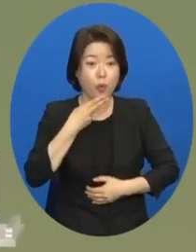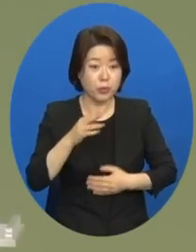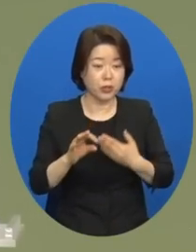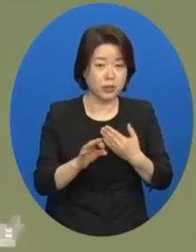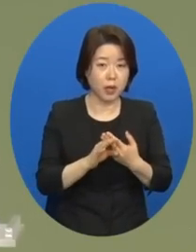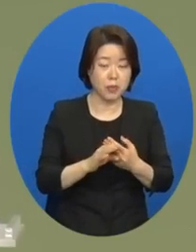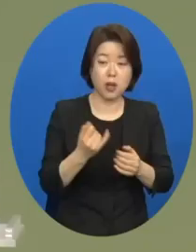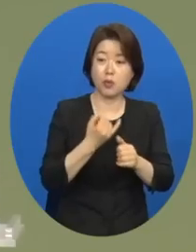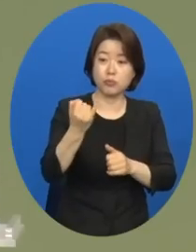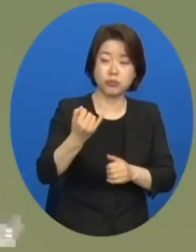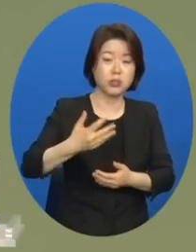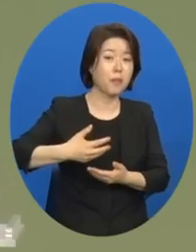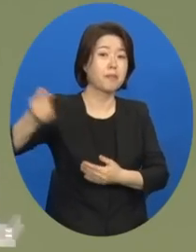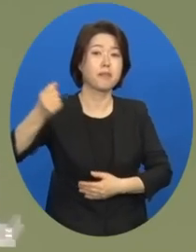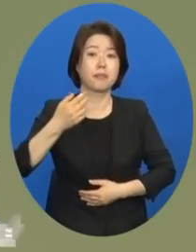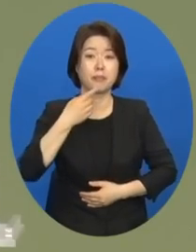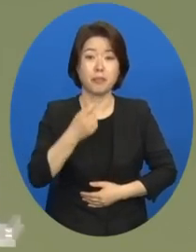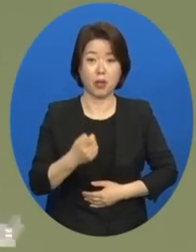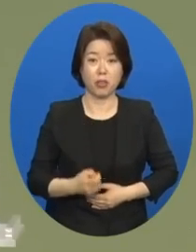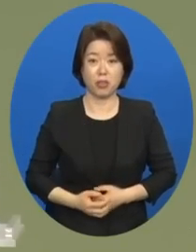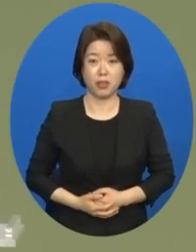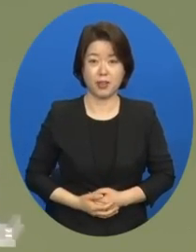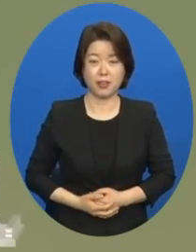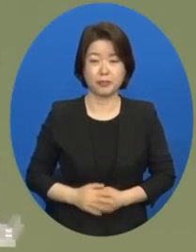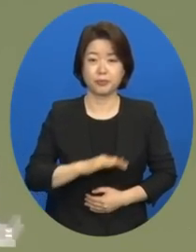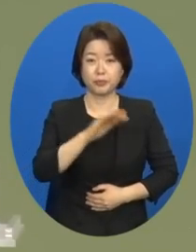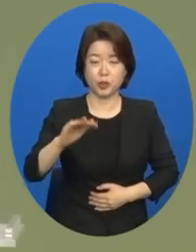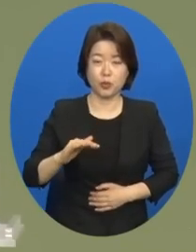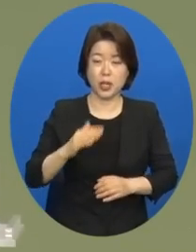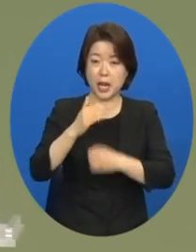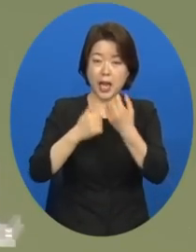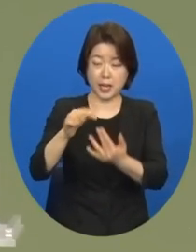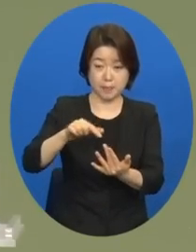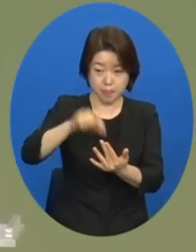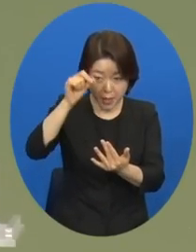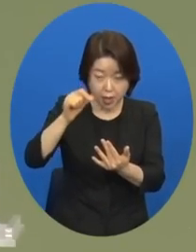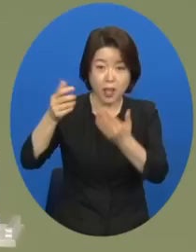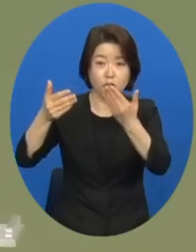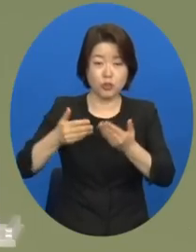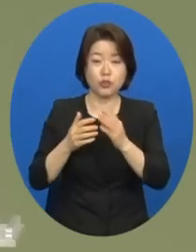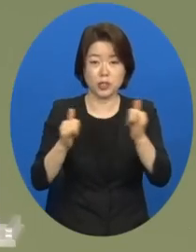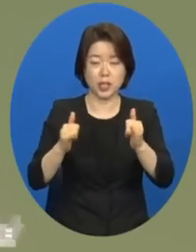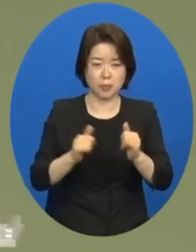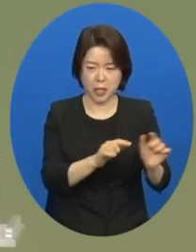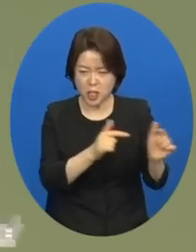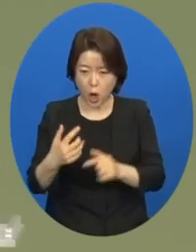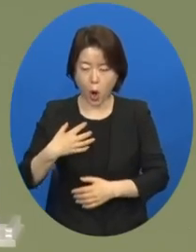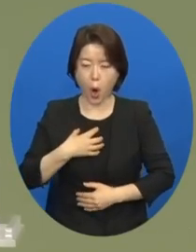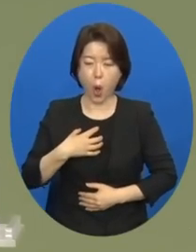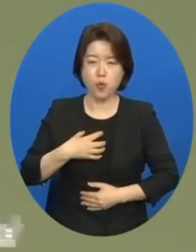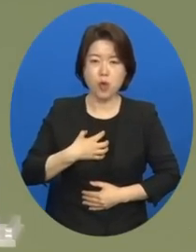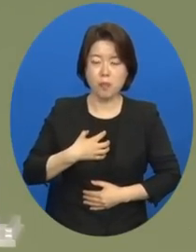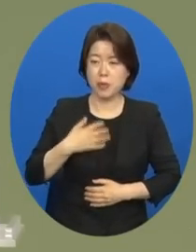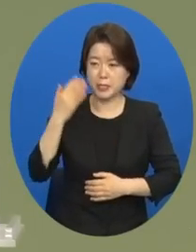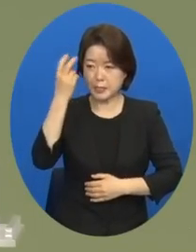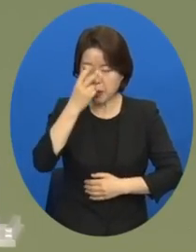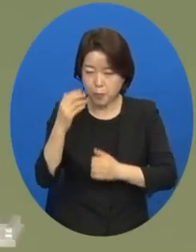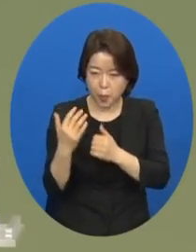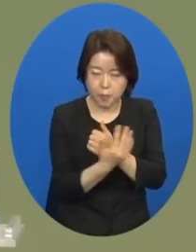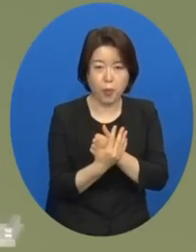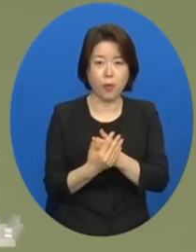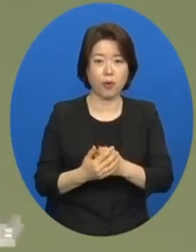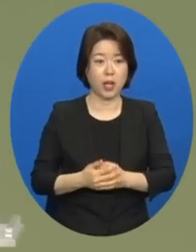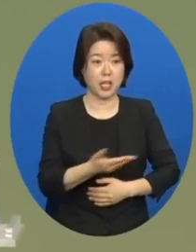여러분들 우리는 하나님의 택자이기 때문에 여러 위험에서 지켜 주시는 거지 여러분들이 잘나서 지켜